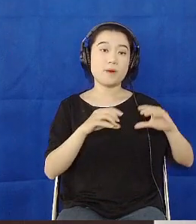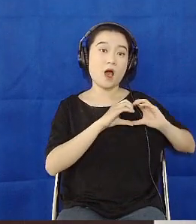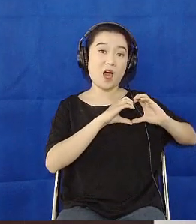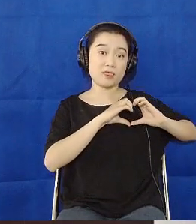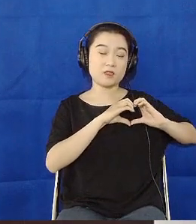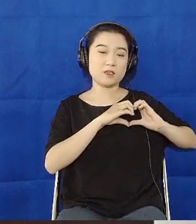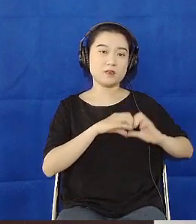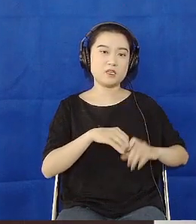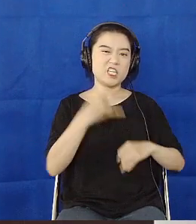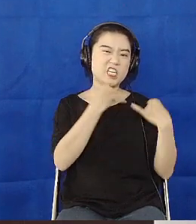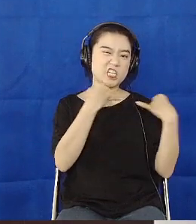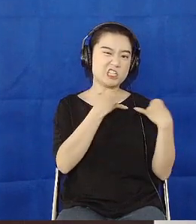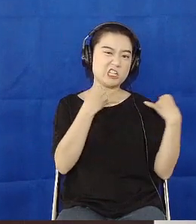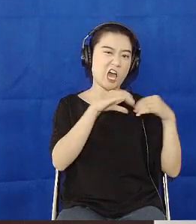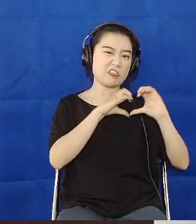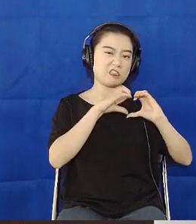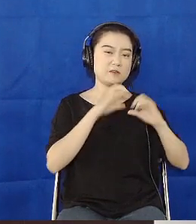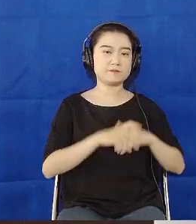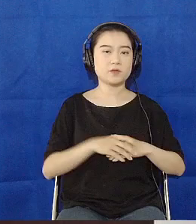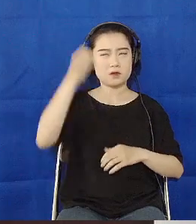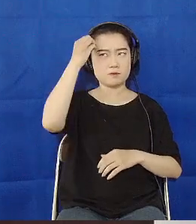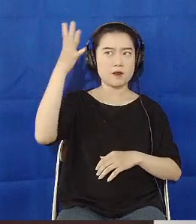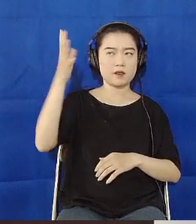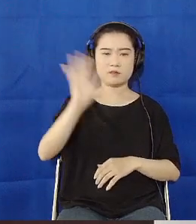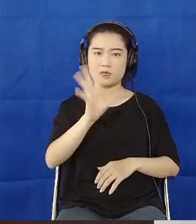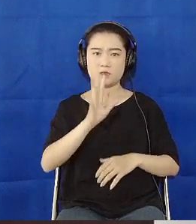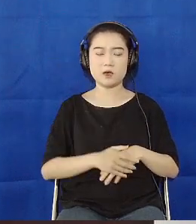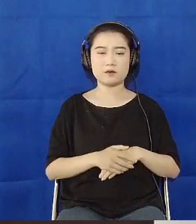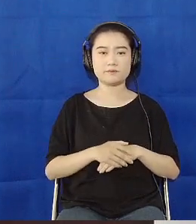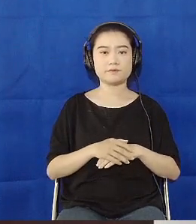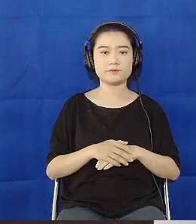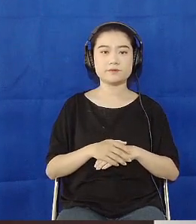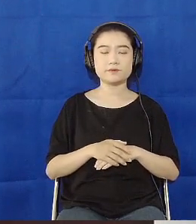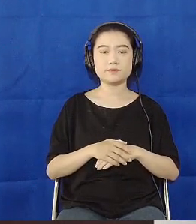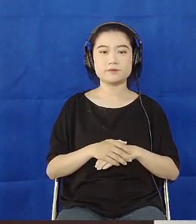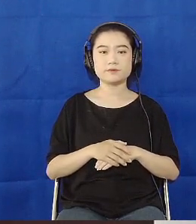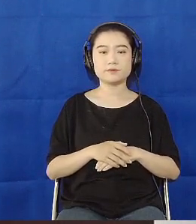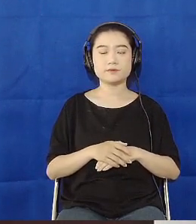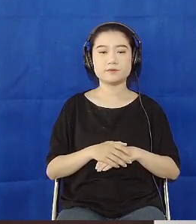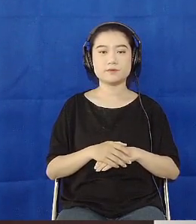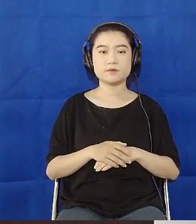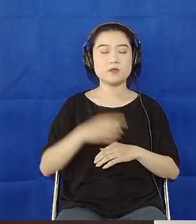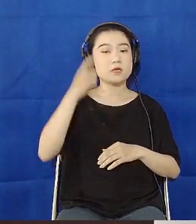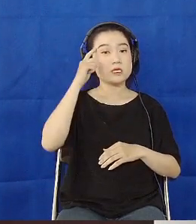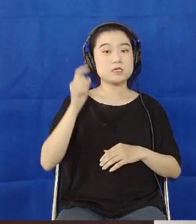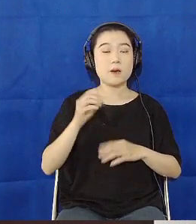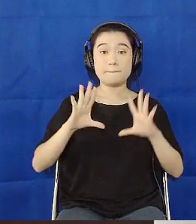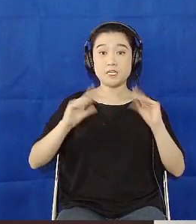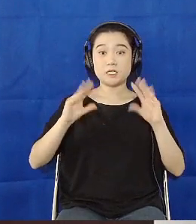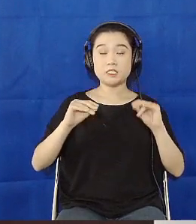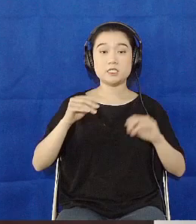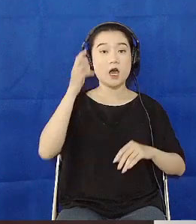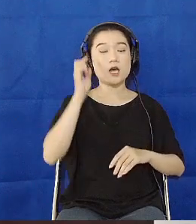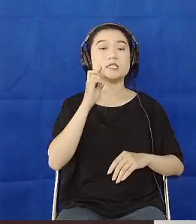Kita tidak lagi menyadari bukan kesempatan pekerjaan itu sebagai anugerah,